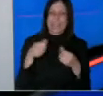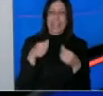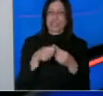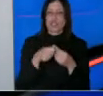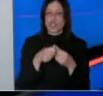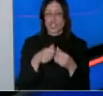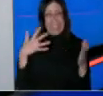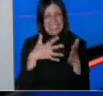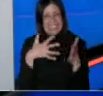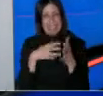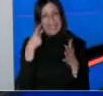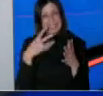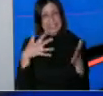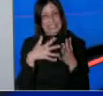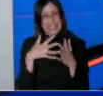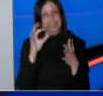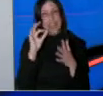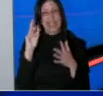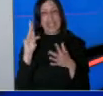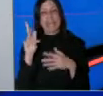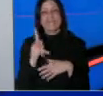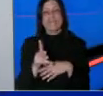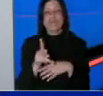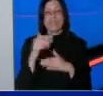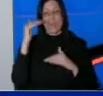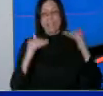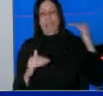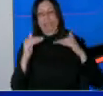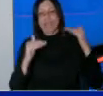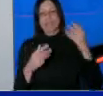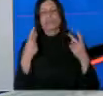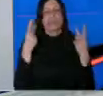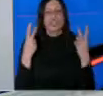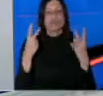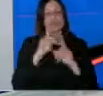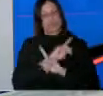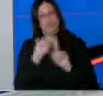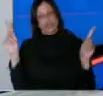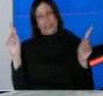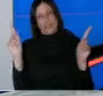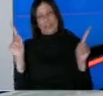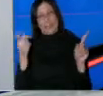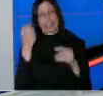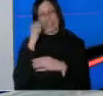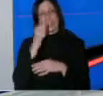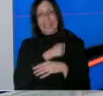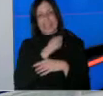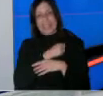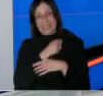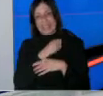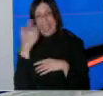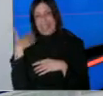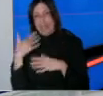הסקרים, אני ראיתי סקר לפני יומיים של קמיל פוקס, את צריך לומר, הפערים משמעותיים, מאוד. שונים, לדוגמה, הציונות הדתית אצל קמיל